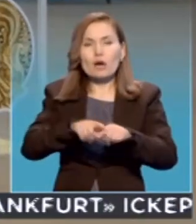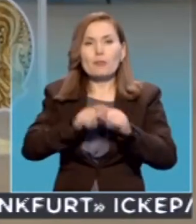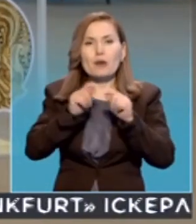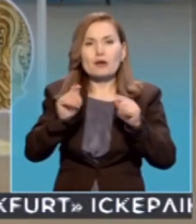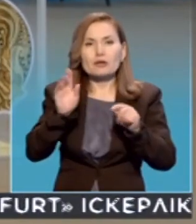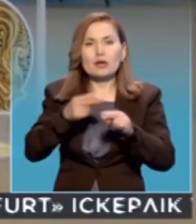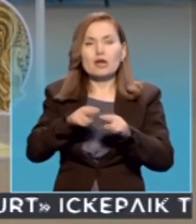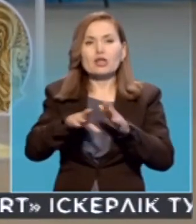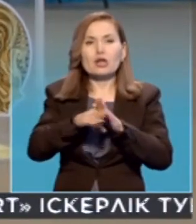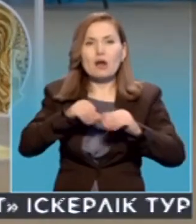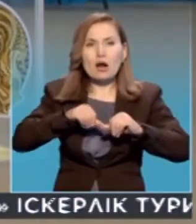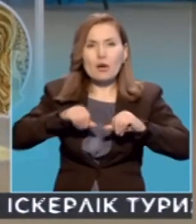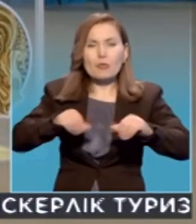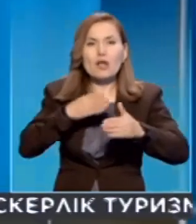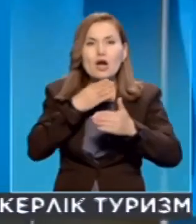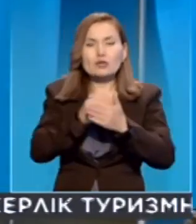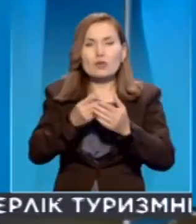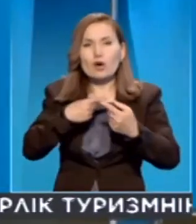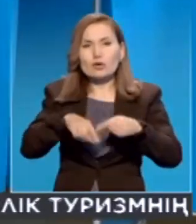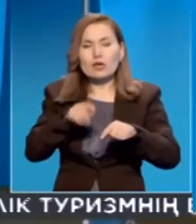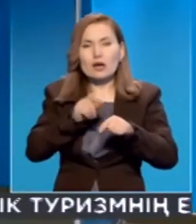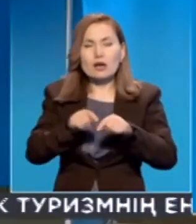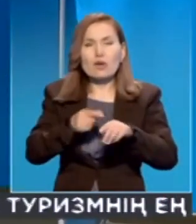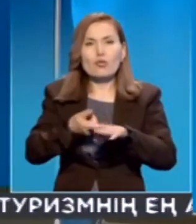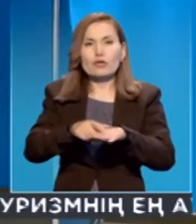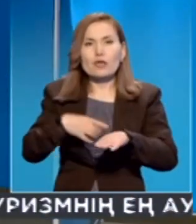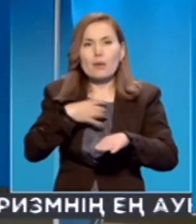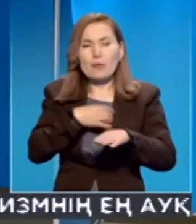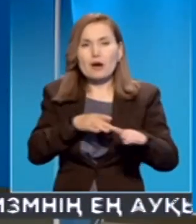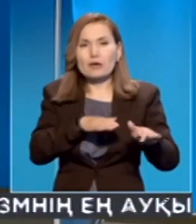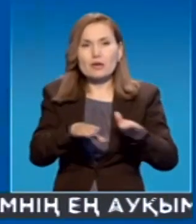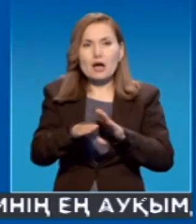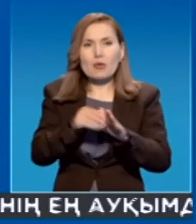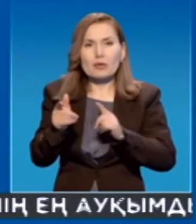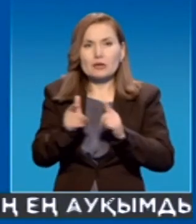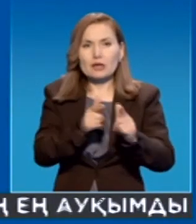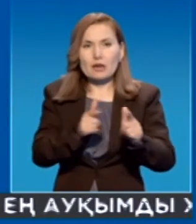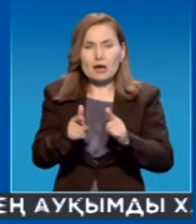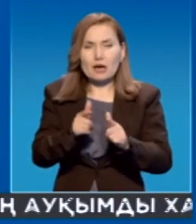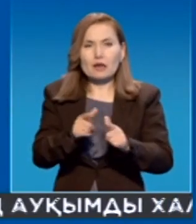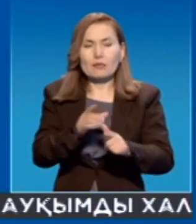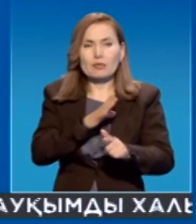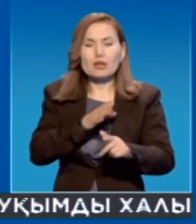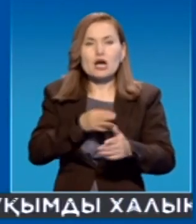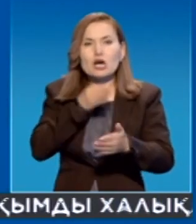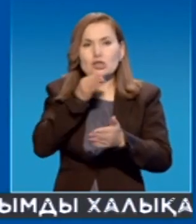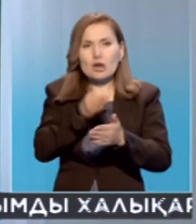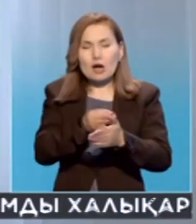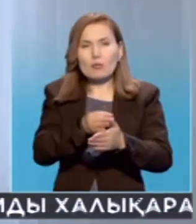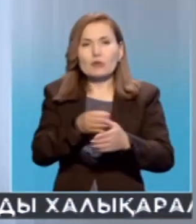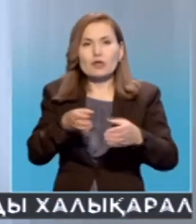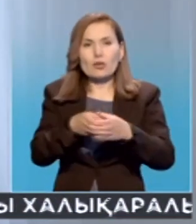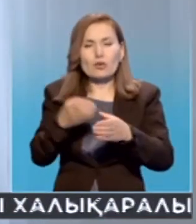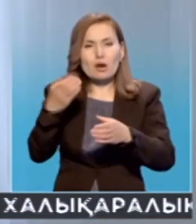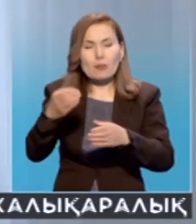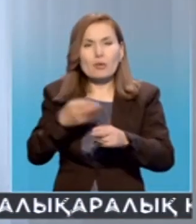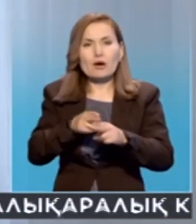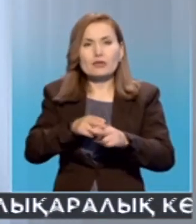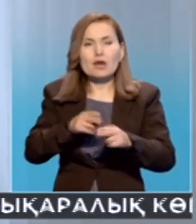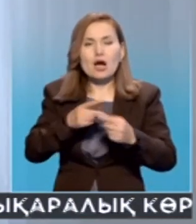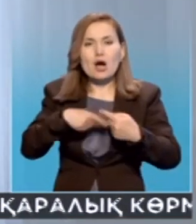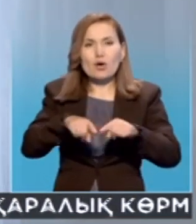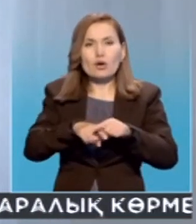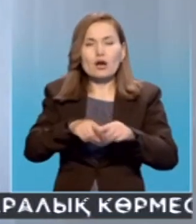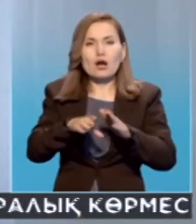Референдум комиссиялары өз учаскелерін жіті тексеріп, маңызды науқанға барынша дайындалып жатыр. Жауапты өкілдер учаскелердің көбінде